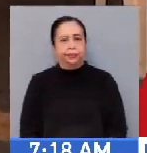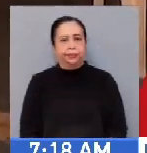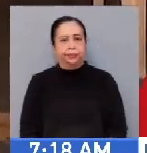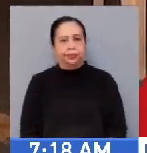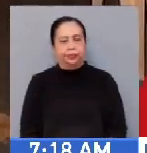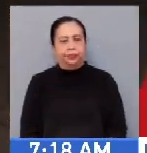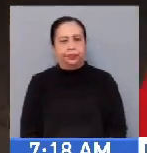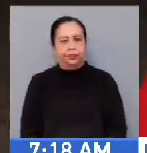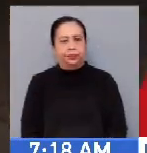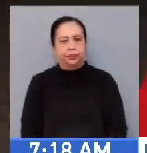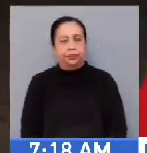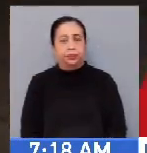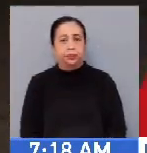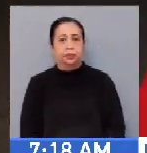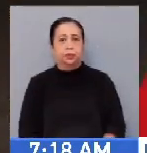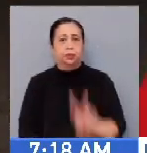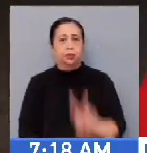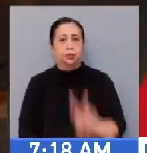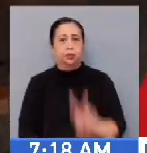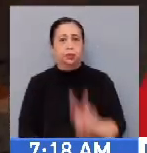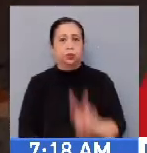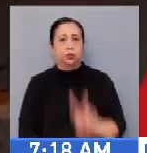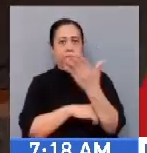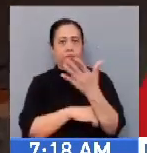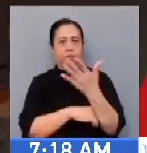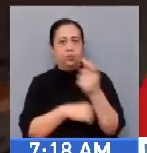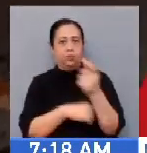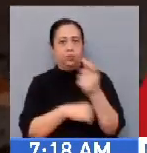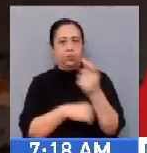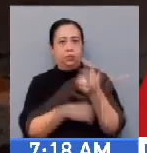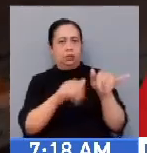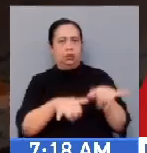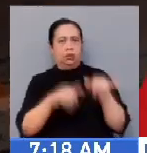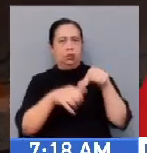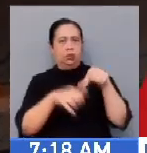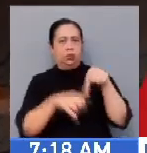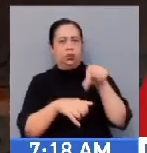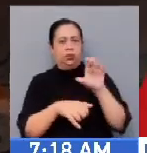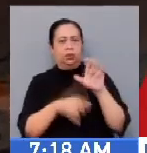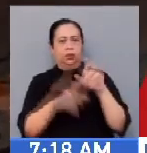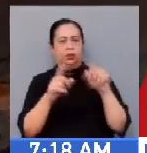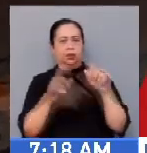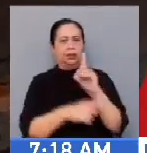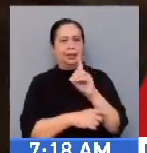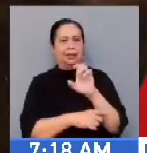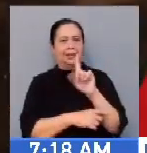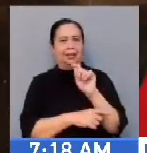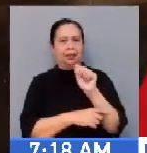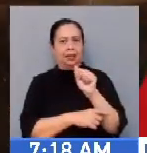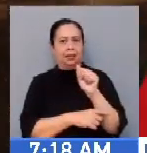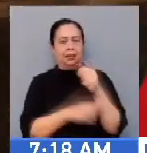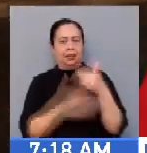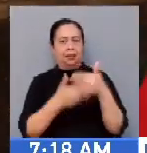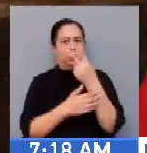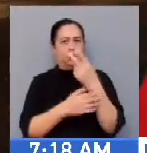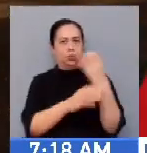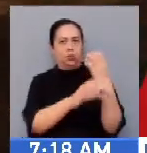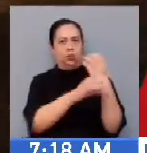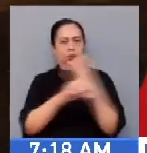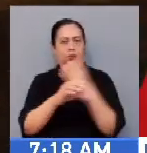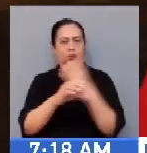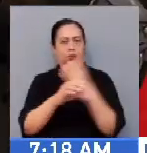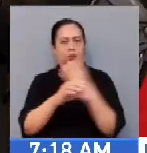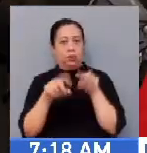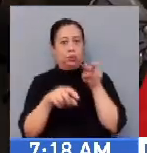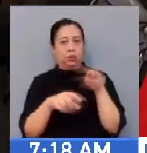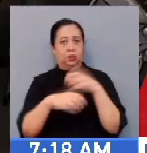Pasado alas 2 na madaling araw nang humambalang sa gitna ng Quezon Avenue sa may Delta intersection ng dalawang sasakyang ito. Bagamat makikitang pareho sila